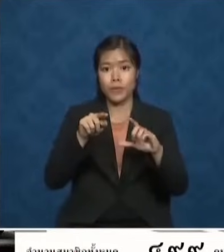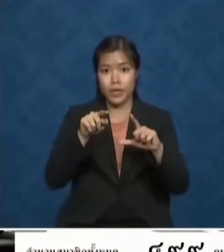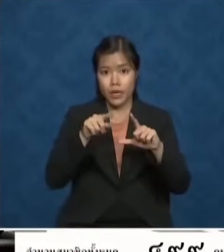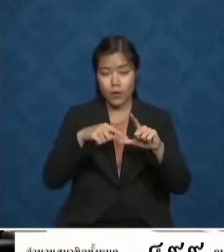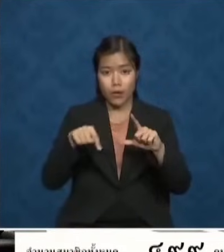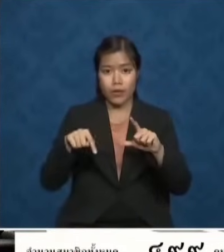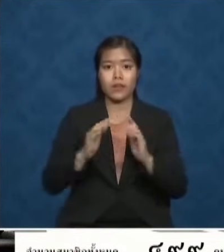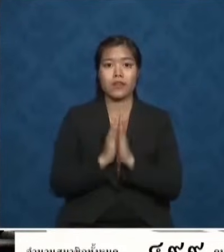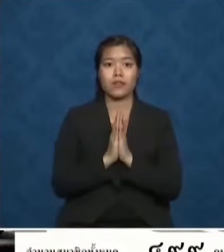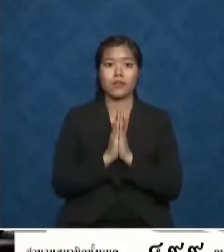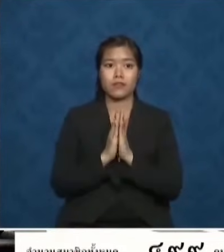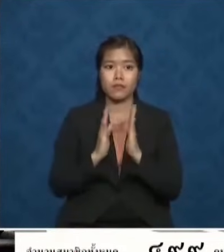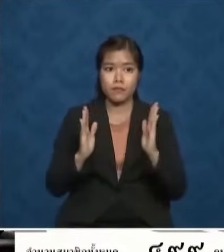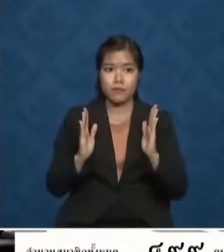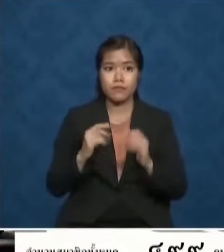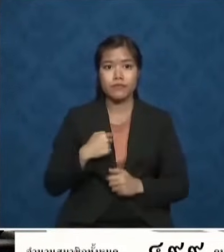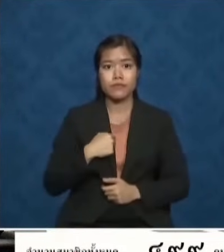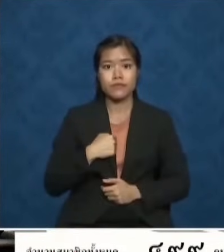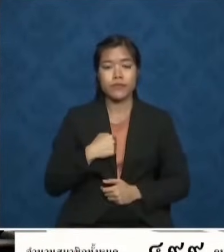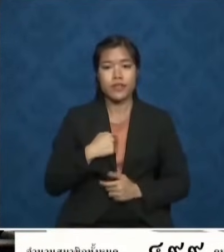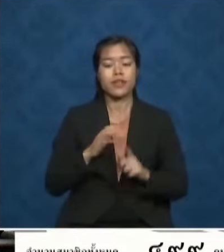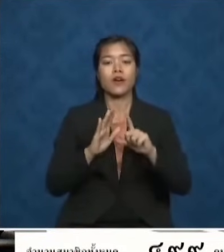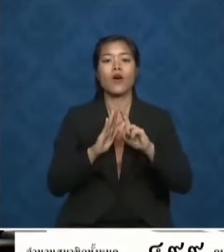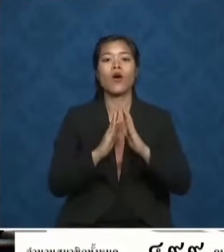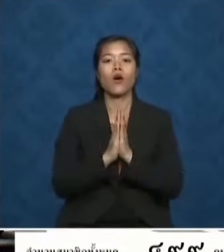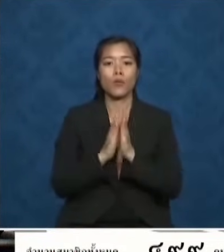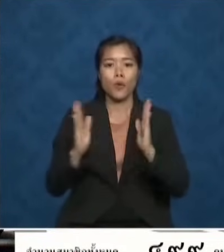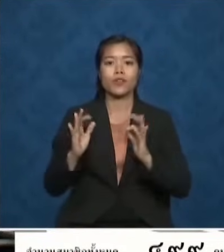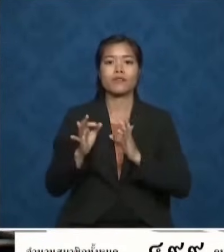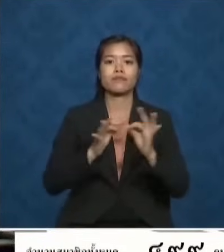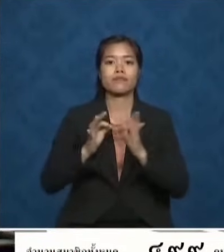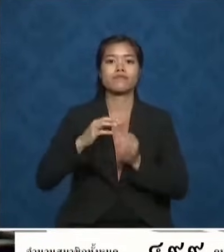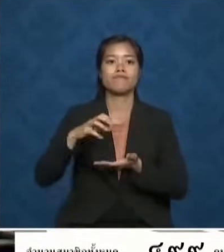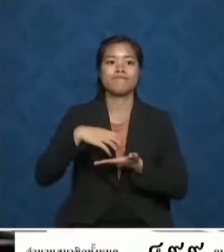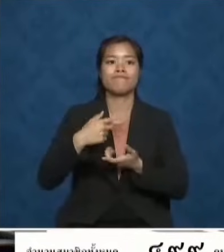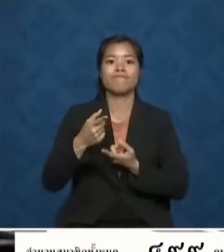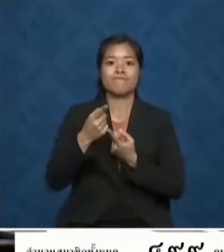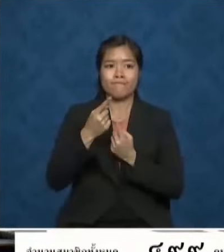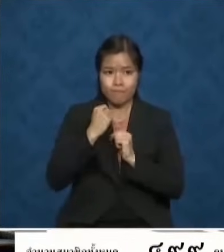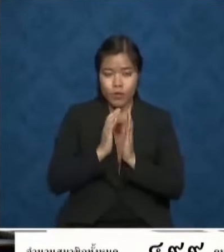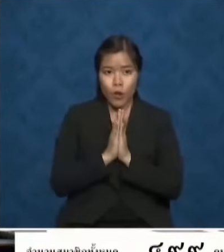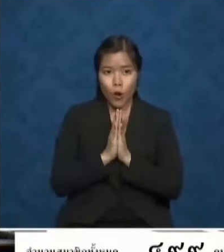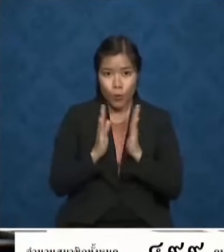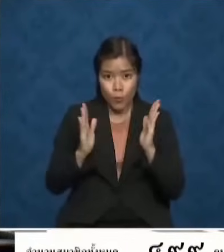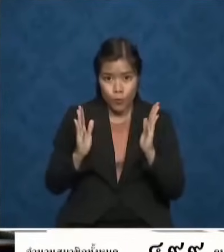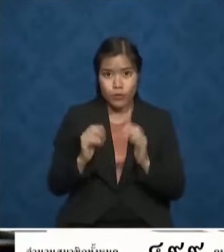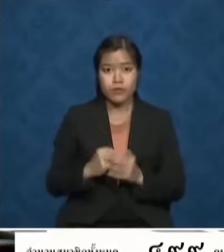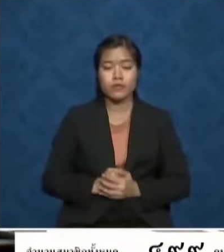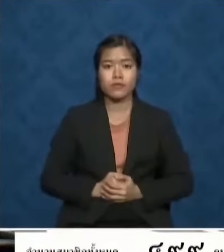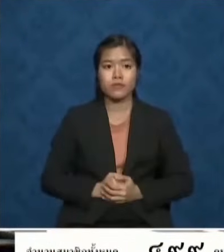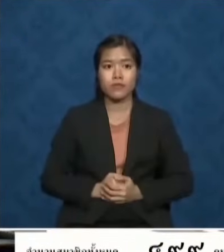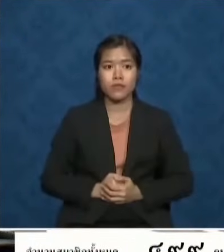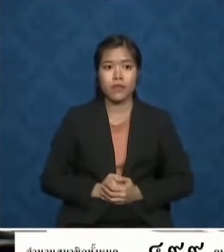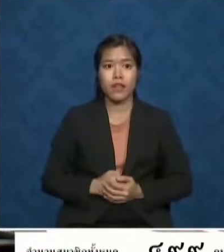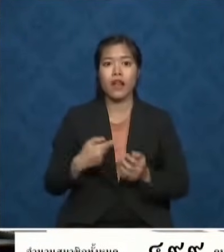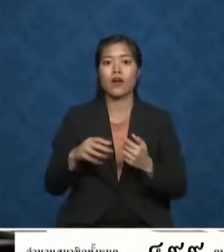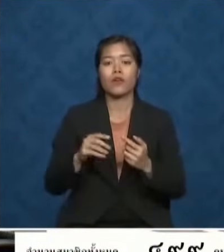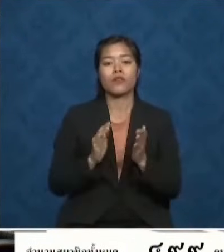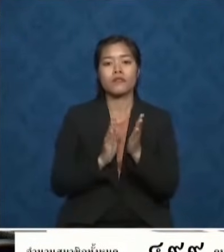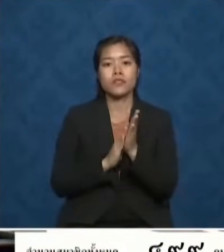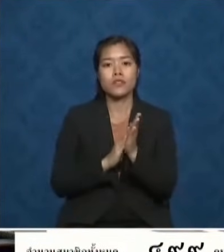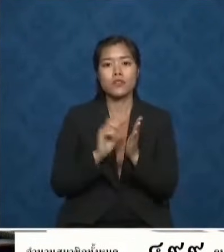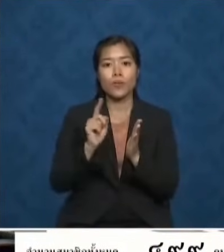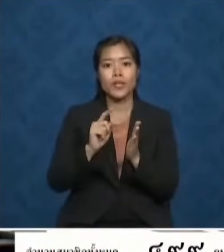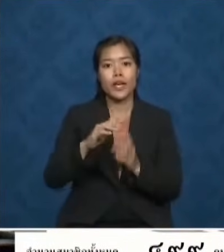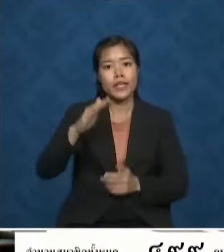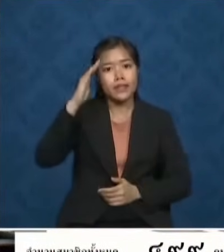ณจริงๆครับท่านสุทธิที่ช่วยออกมาชี้แจงนะครับในนี้ต้องขอขอบคุณท่านจากใจจริงนะครับชื่นชมแนวทางที่ลดกำลังพลนะครับแต่ก็อ